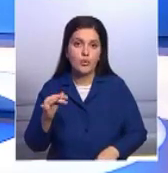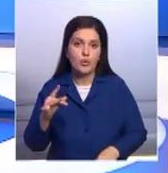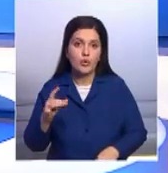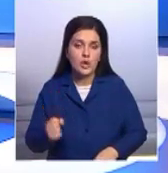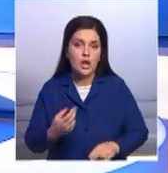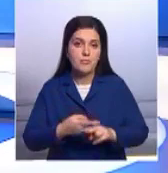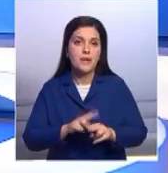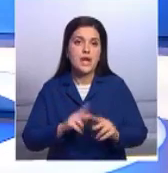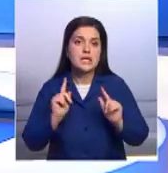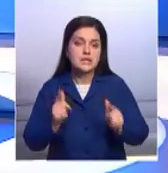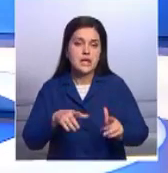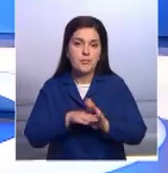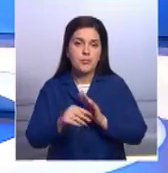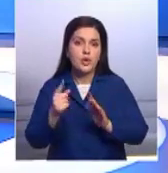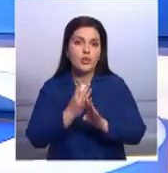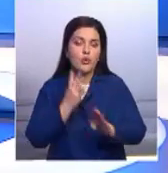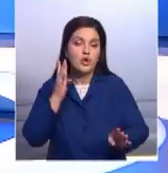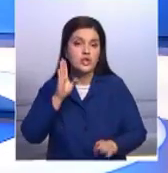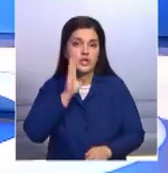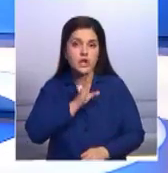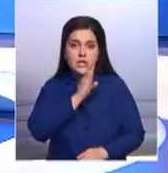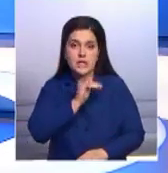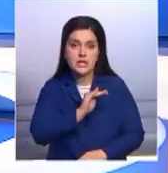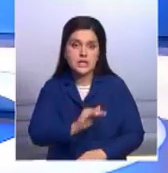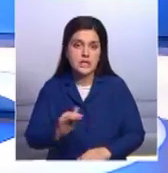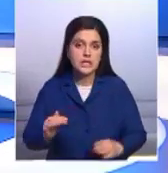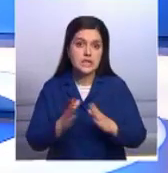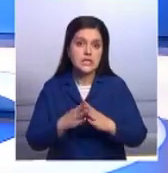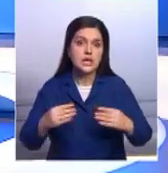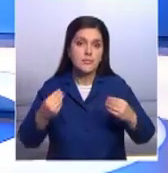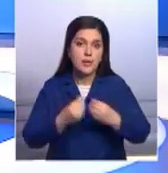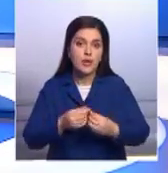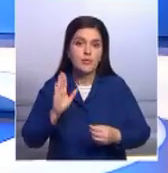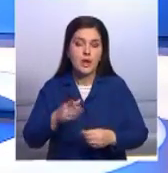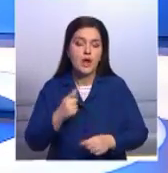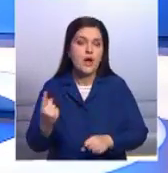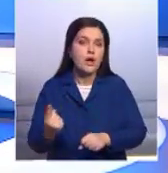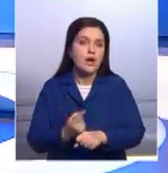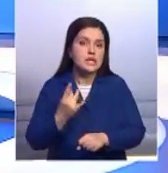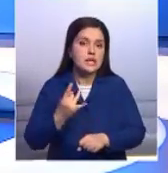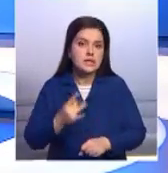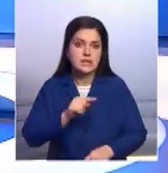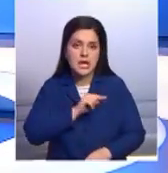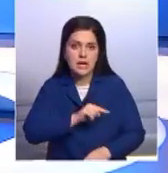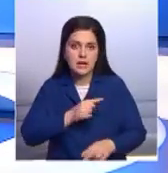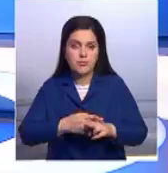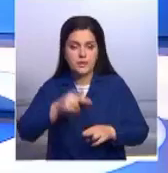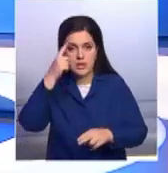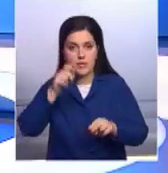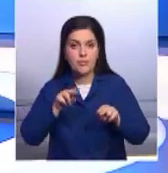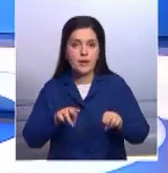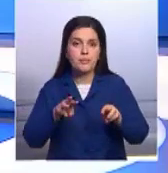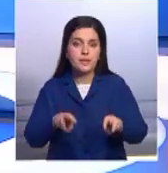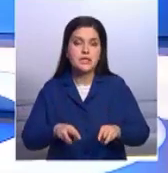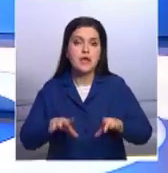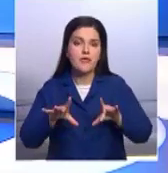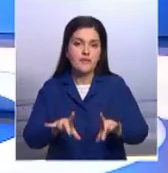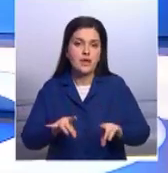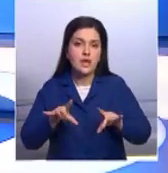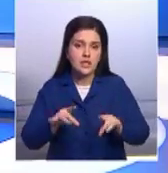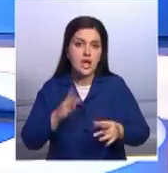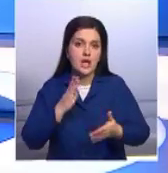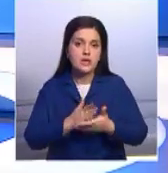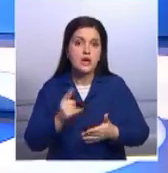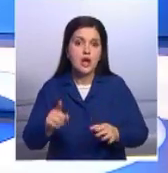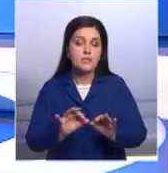Науру. Соглашение коснется в первую очередь женщин, детей и семей и будет иметь разовый характер. Об этом заявил премьер-министр